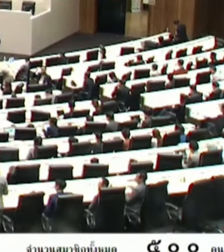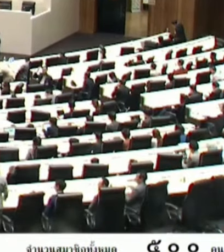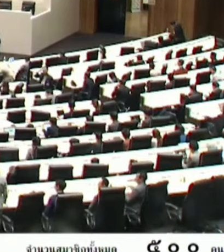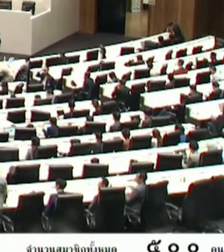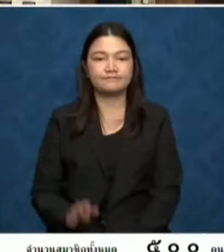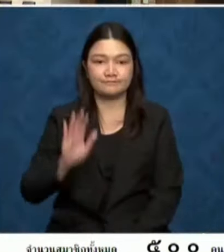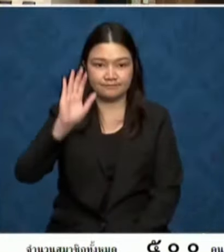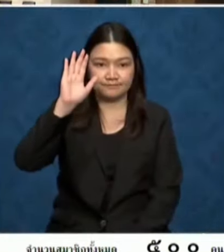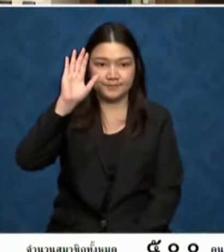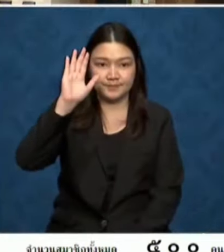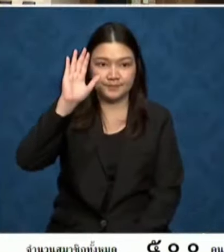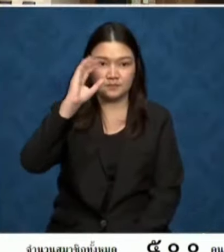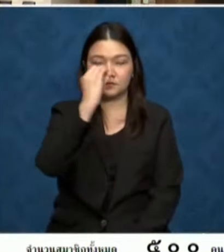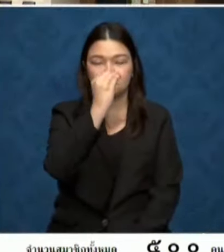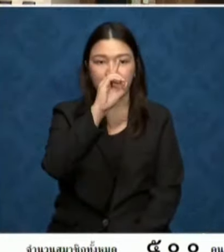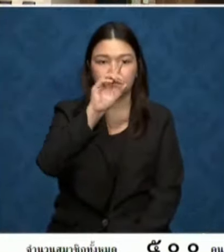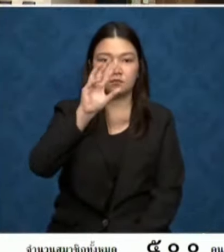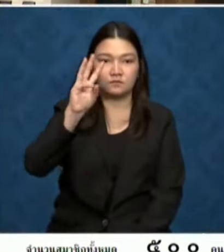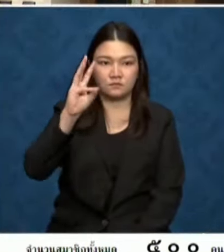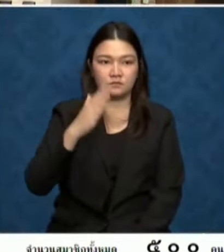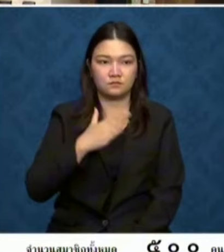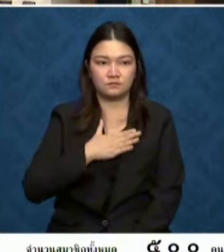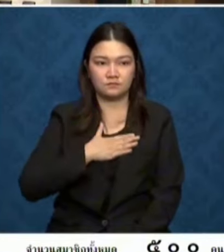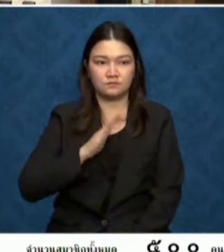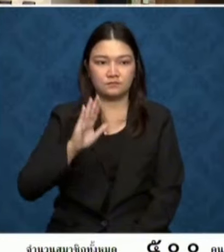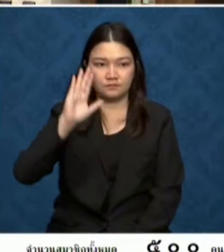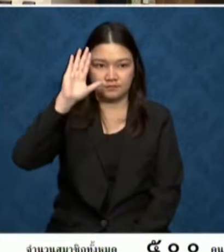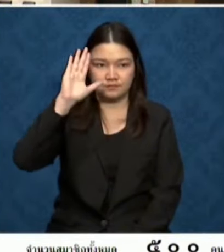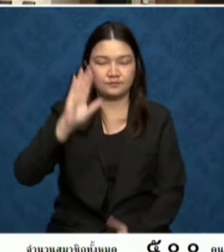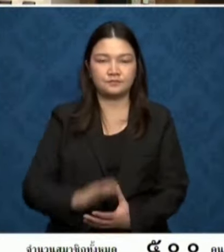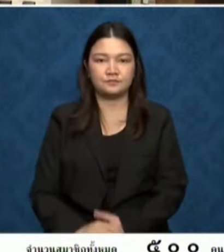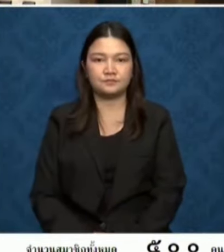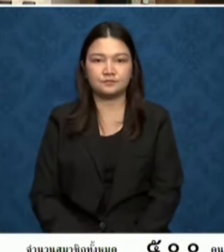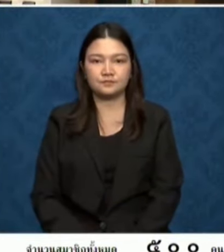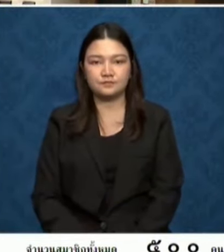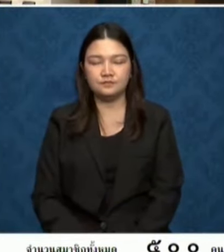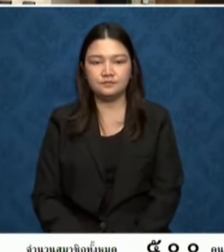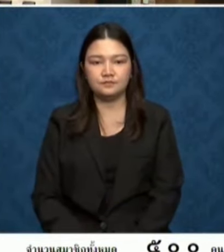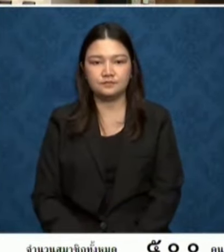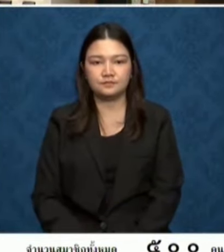ท่านประธานครับ016การตั้งปองแสดงตนครับ 016ครับ